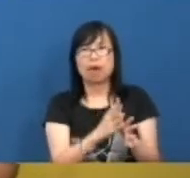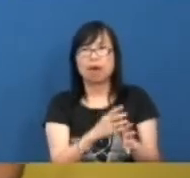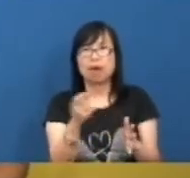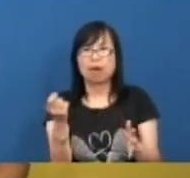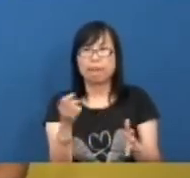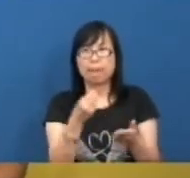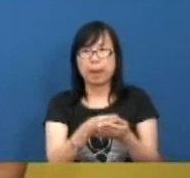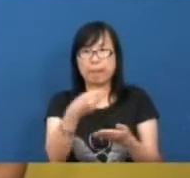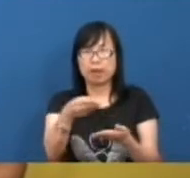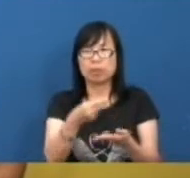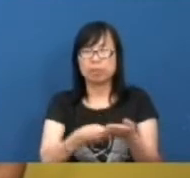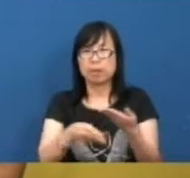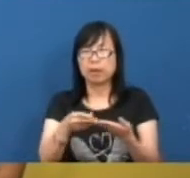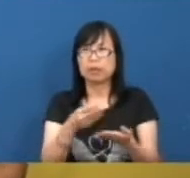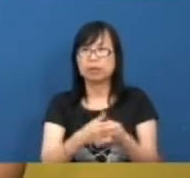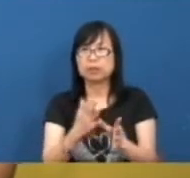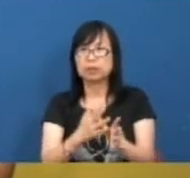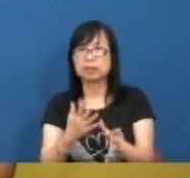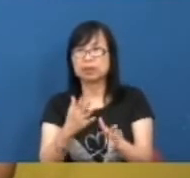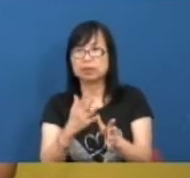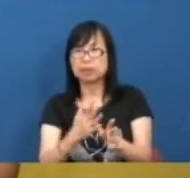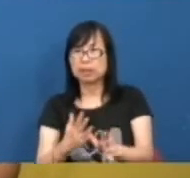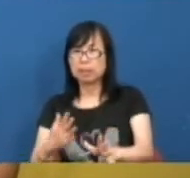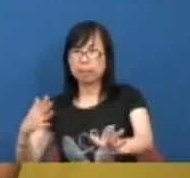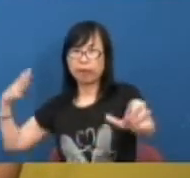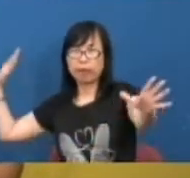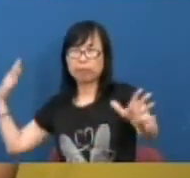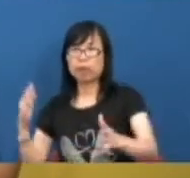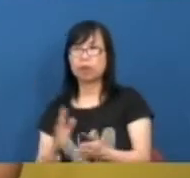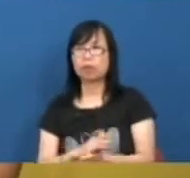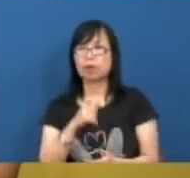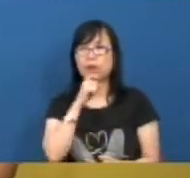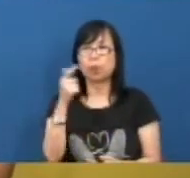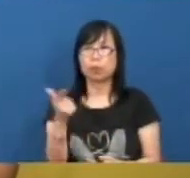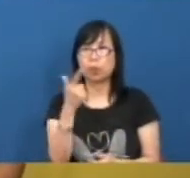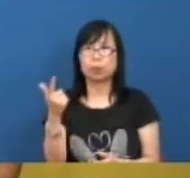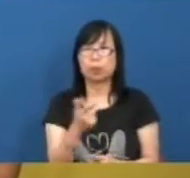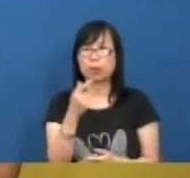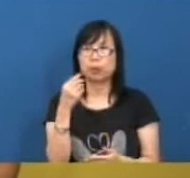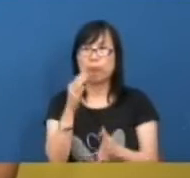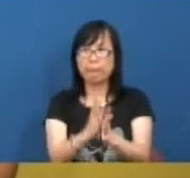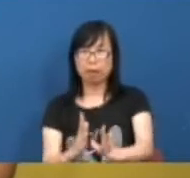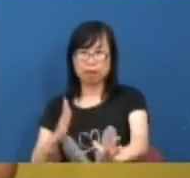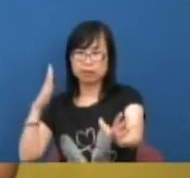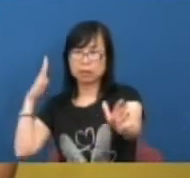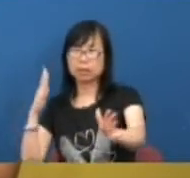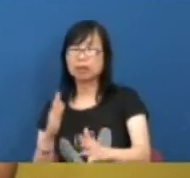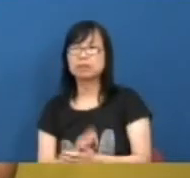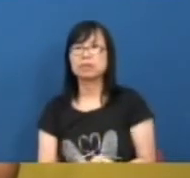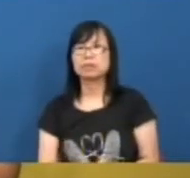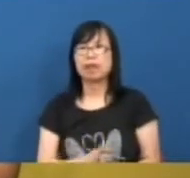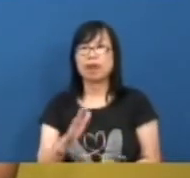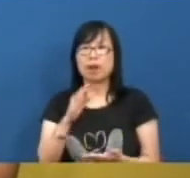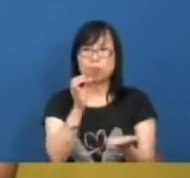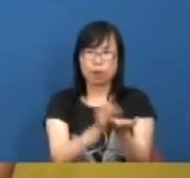刻即係喺年半前左右咧，咁就見到好多 Auntie 姐姐排曬大隊，咁就亦都。即係實在靚